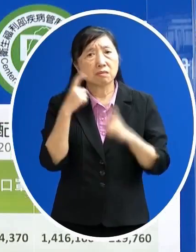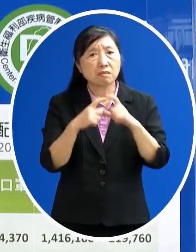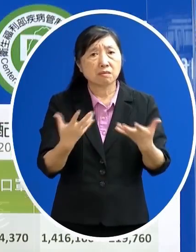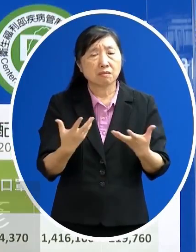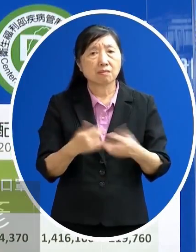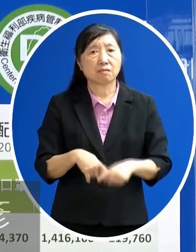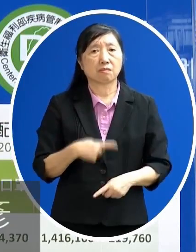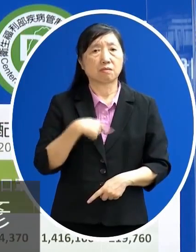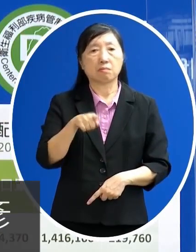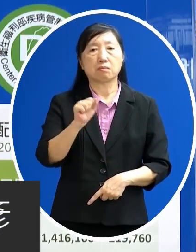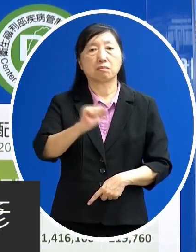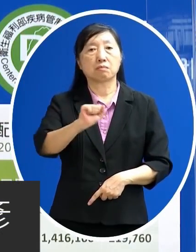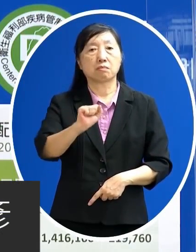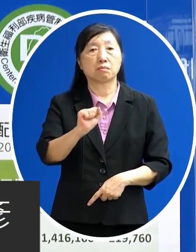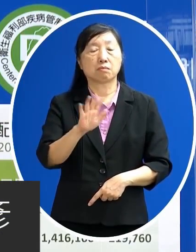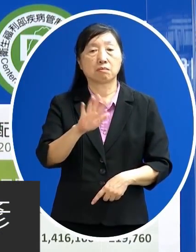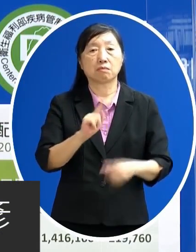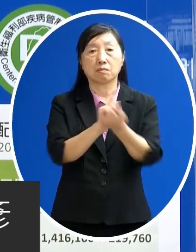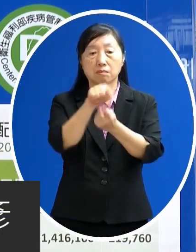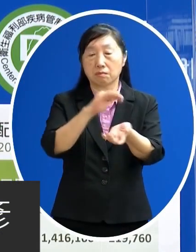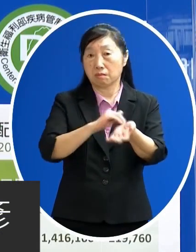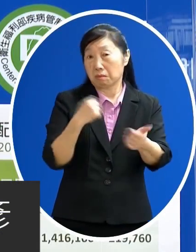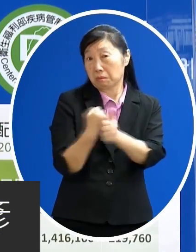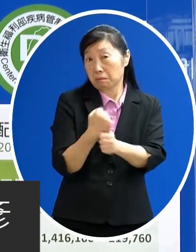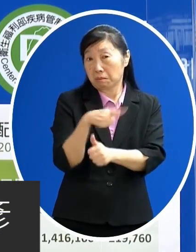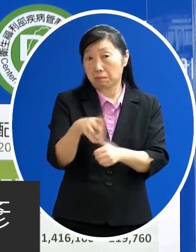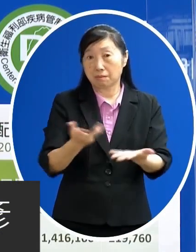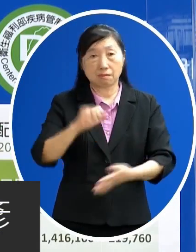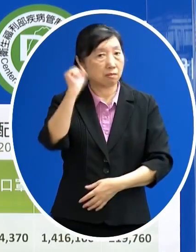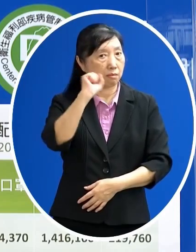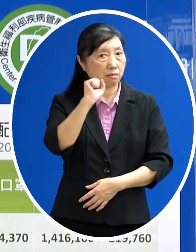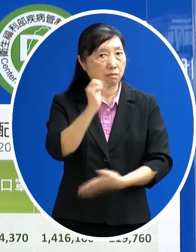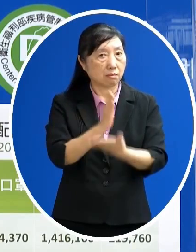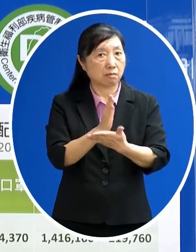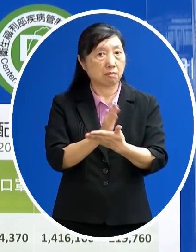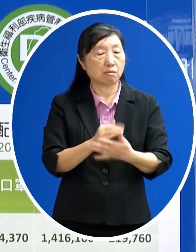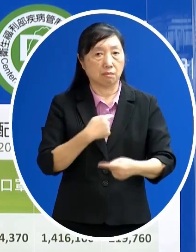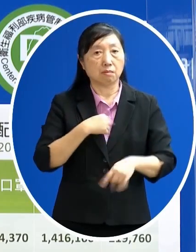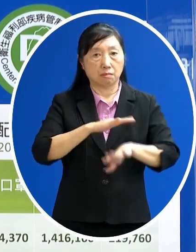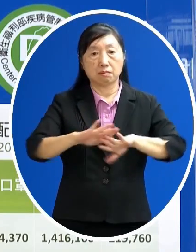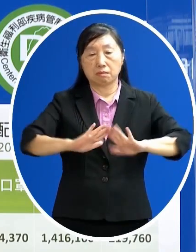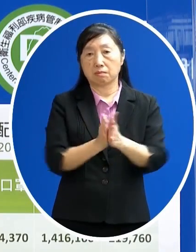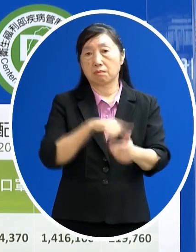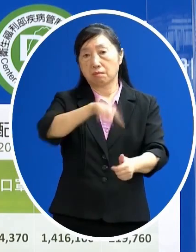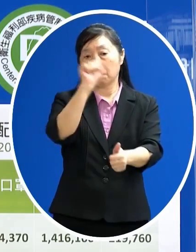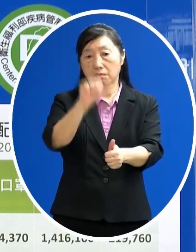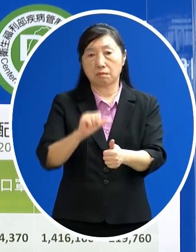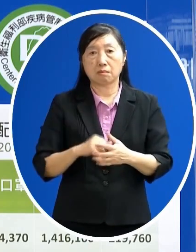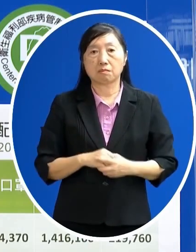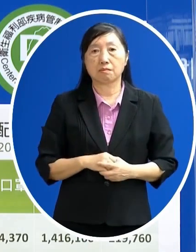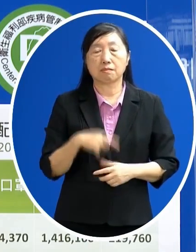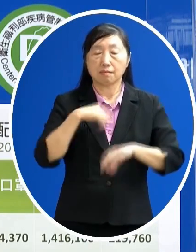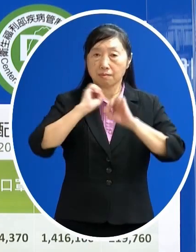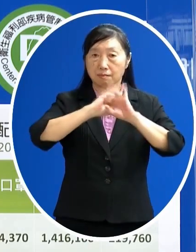我们绝对不容许有任何医疗的暴力的行为，这个我们都会立即来做明确的处置。那我们